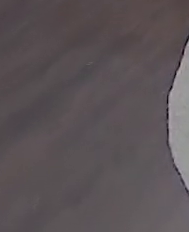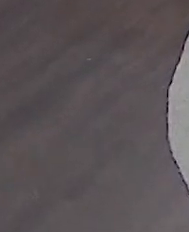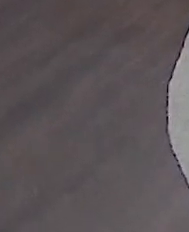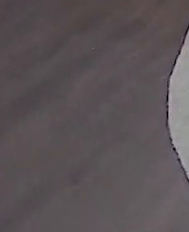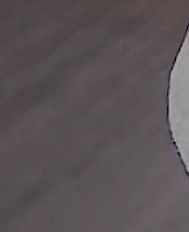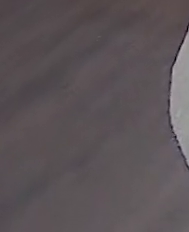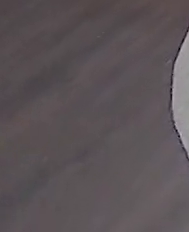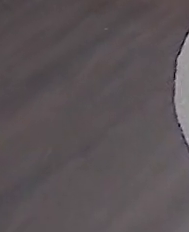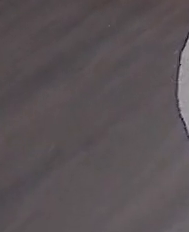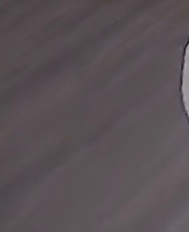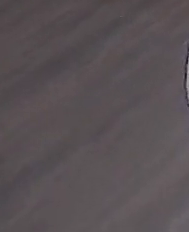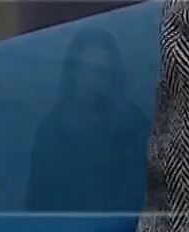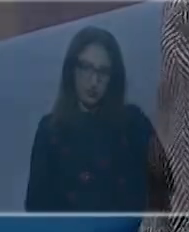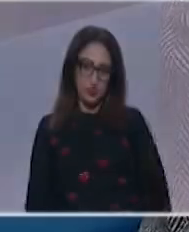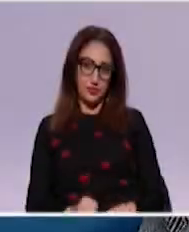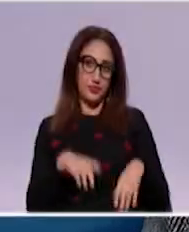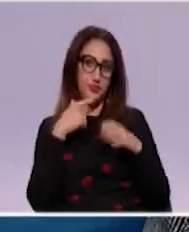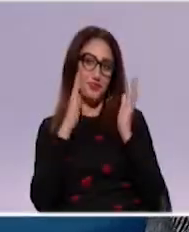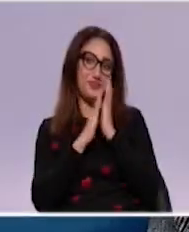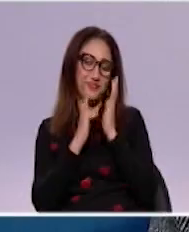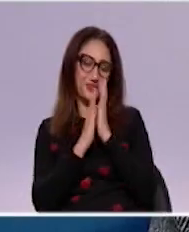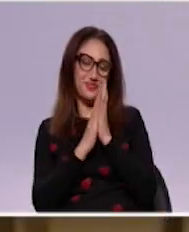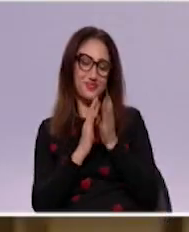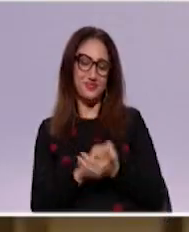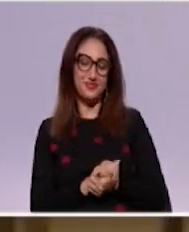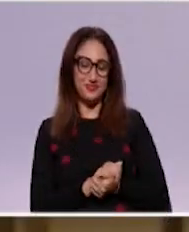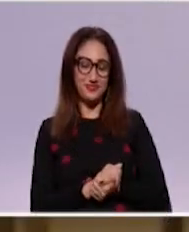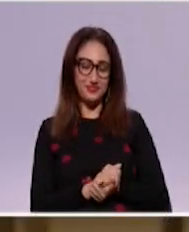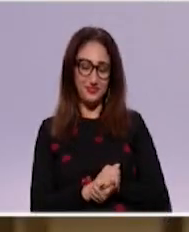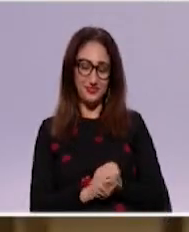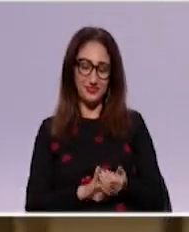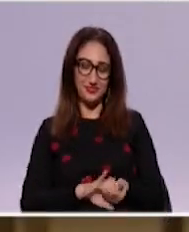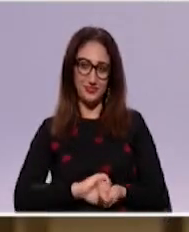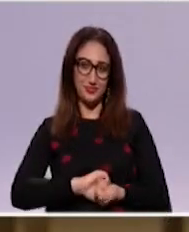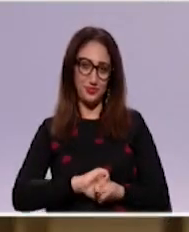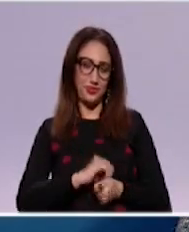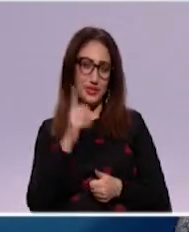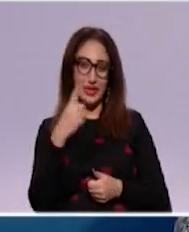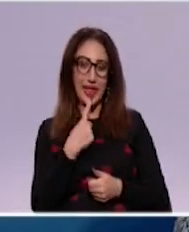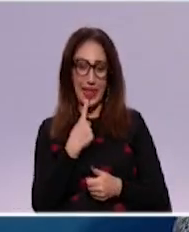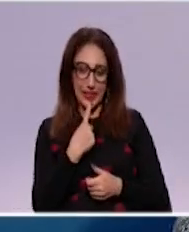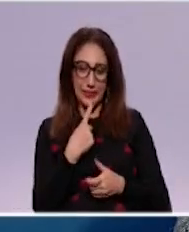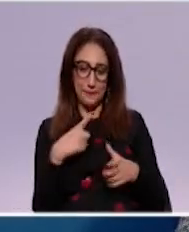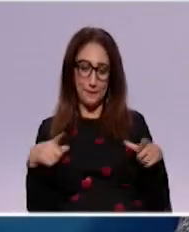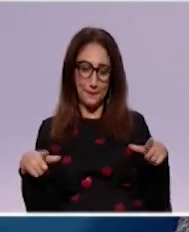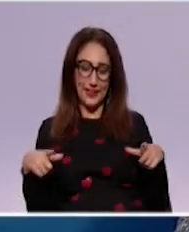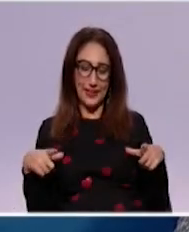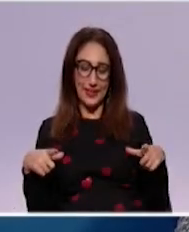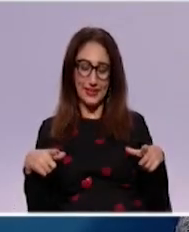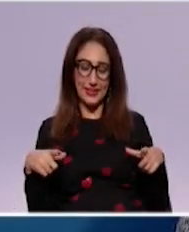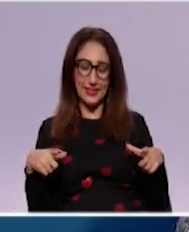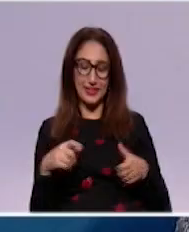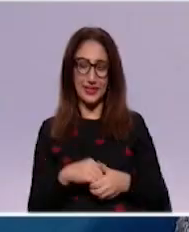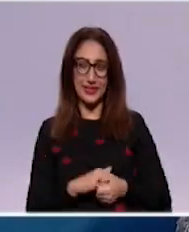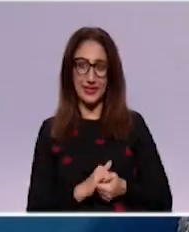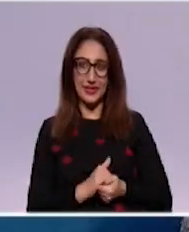برافو. شكرا. مايسترو هاني، اولا انت طقوسك في عيد الميلاد ايه؟ بتعمل ايه؟ ديك بلدي في